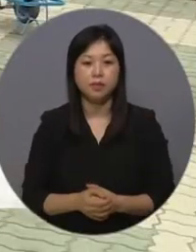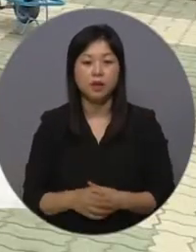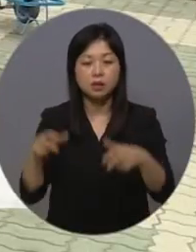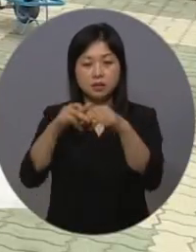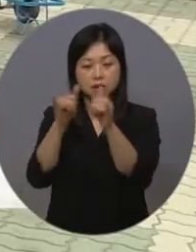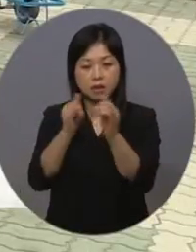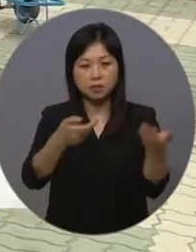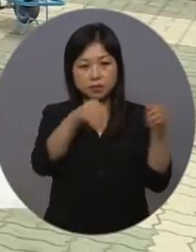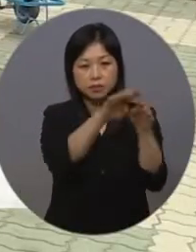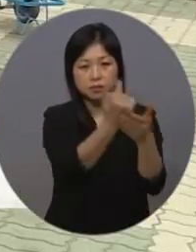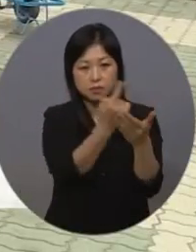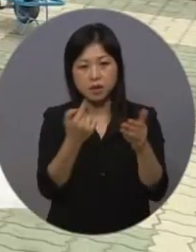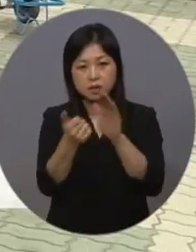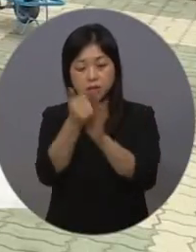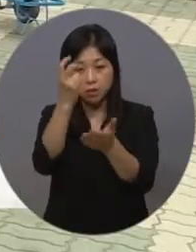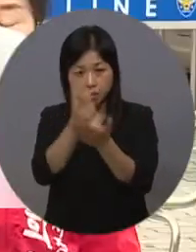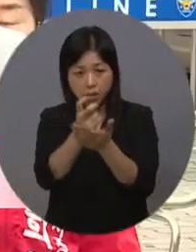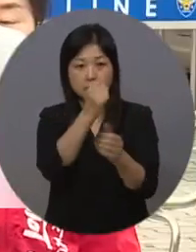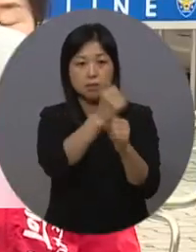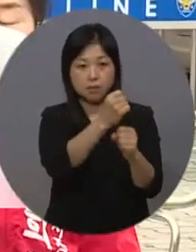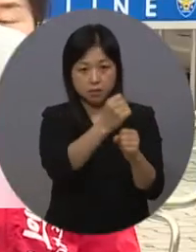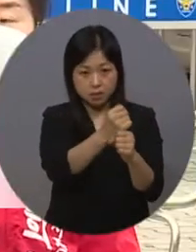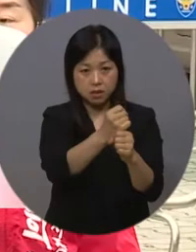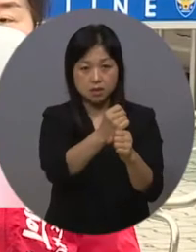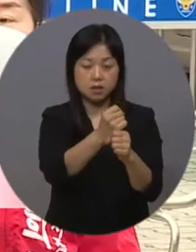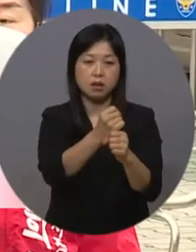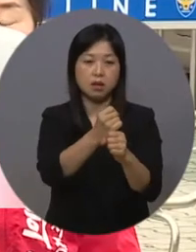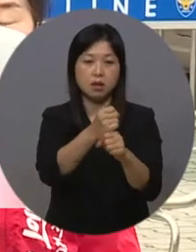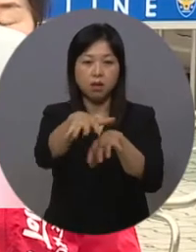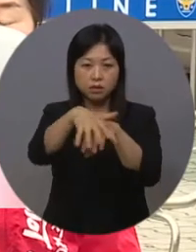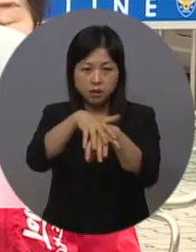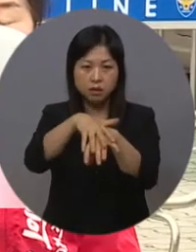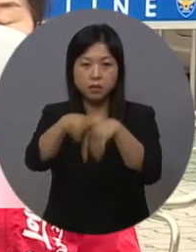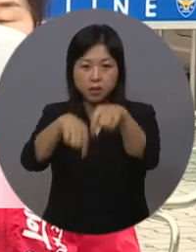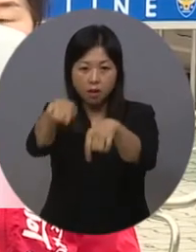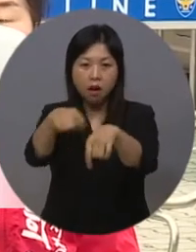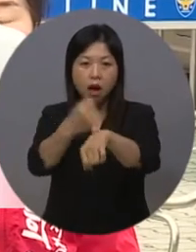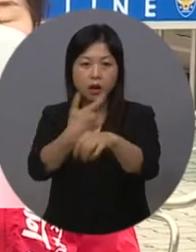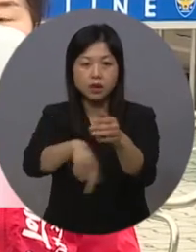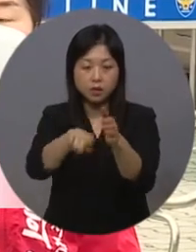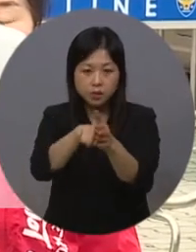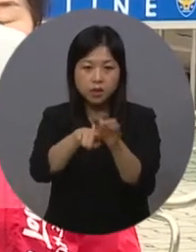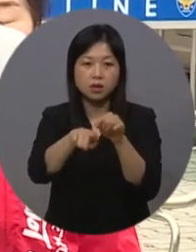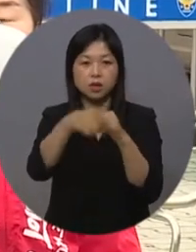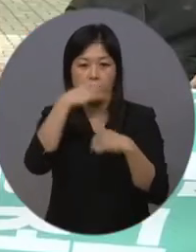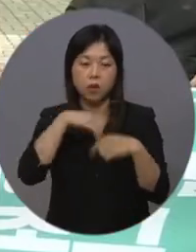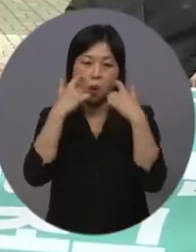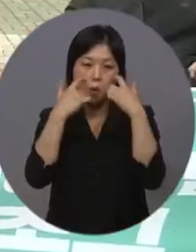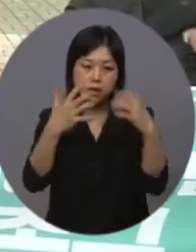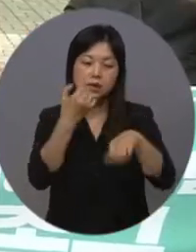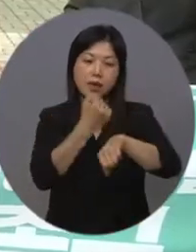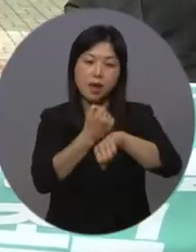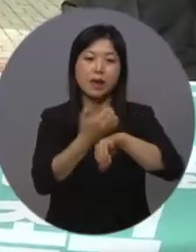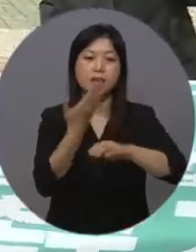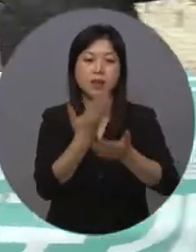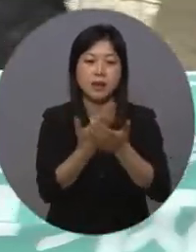장애인 탈시설 지원법 제정 등을 통해 로드맵 이행을 위한 실효성 담보를 강조했습니다.